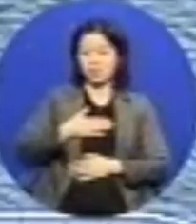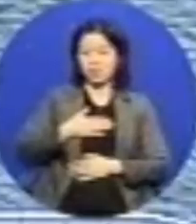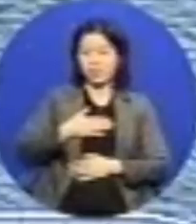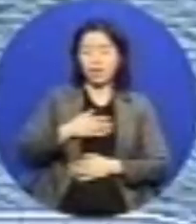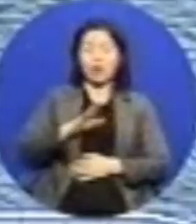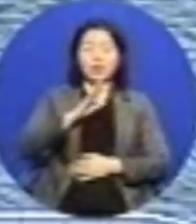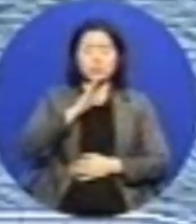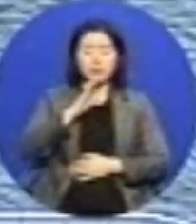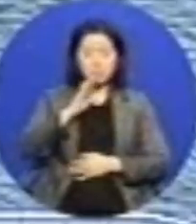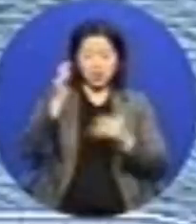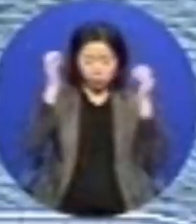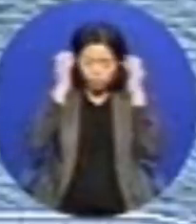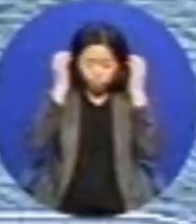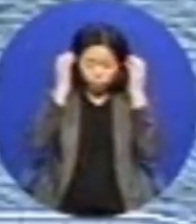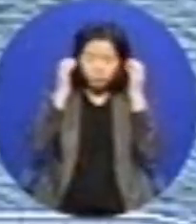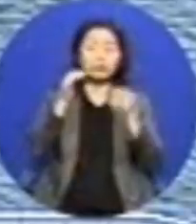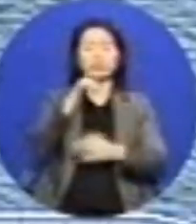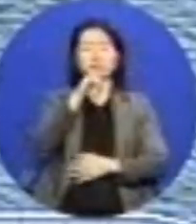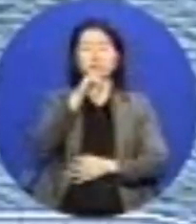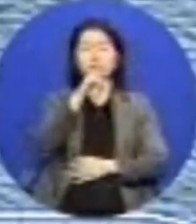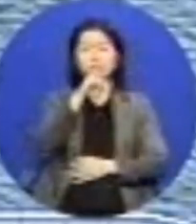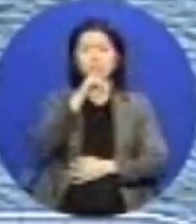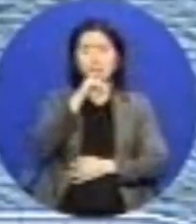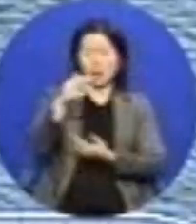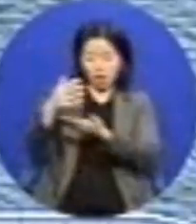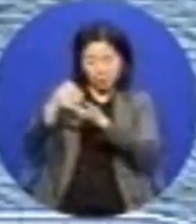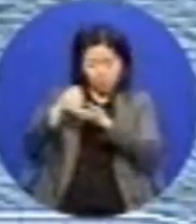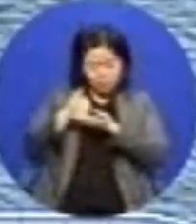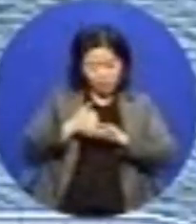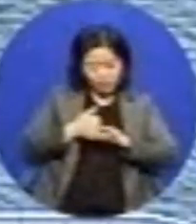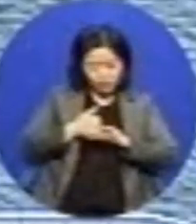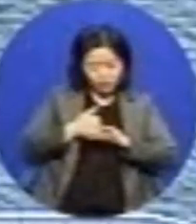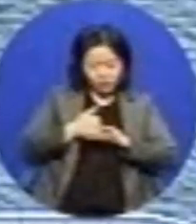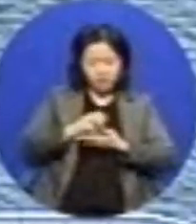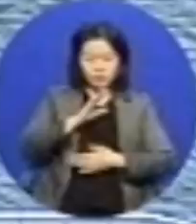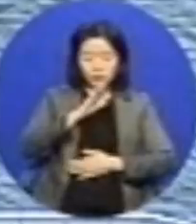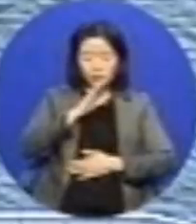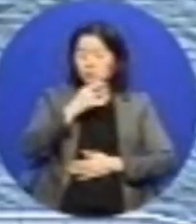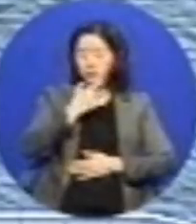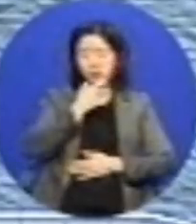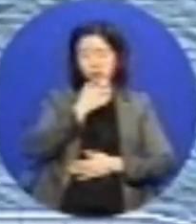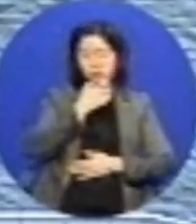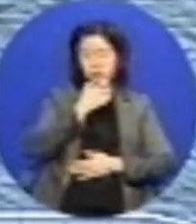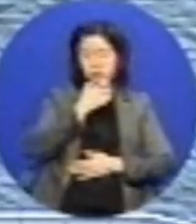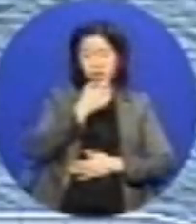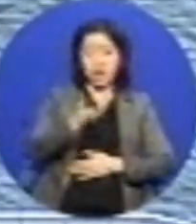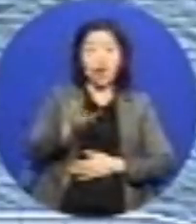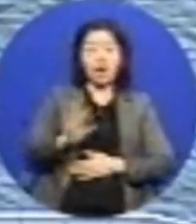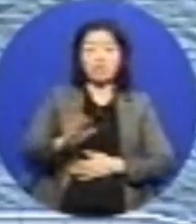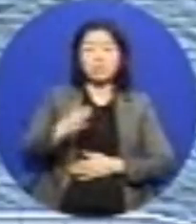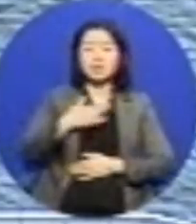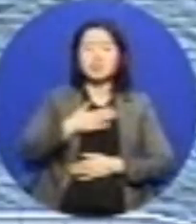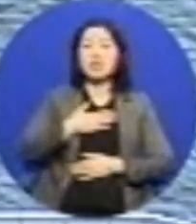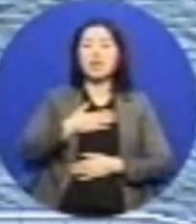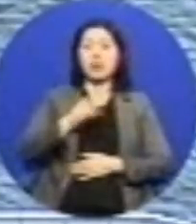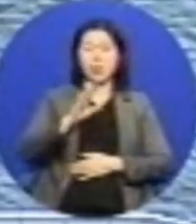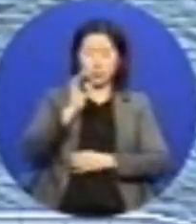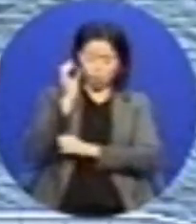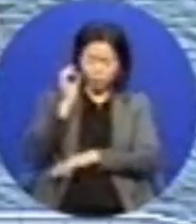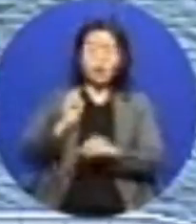정말 고통스러워 쪄요 받아들이기 정말 실었습니다 그럴 크게 제 현실이에요